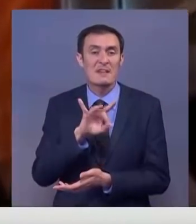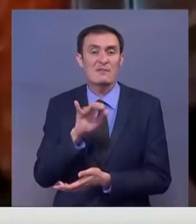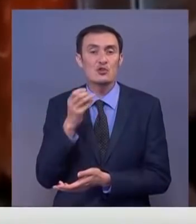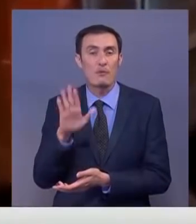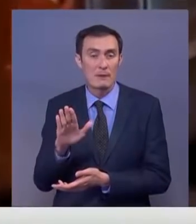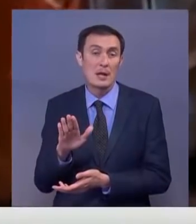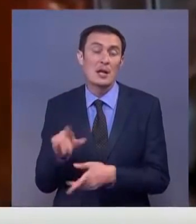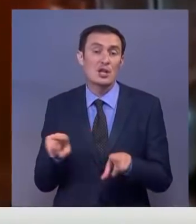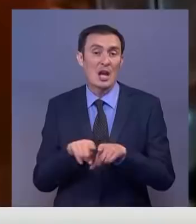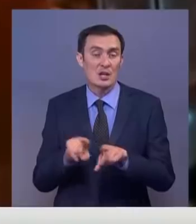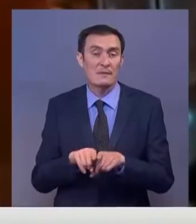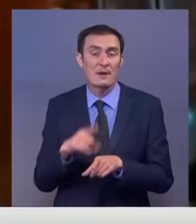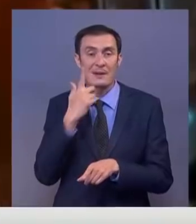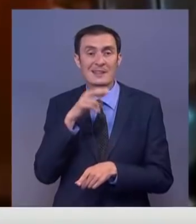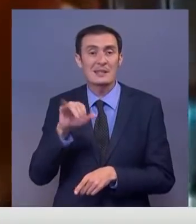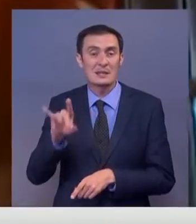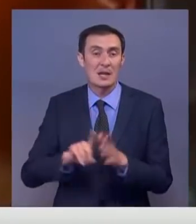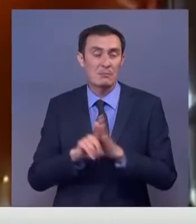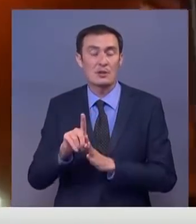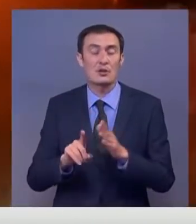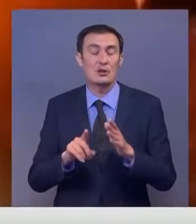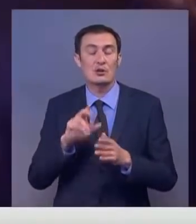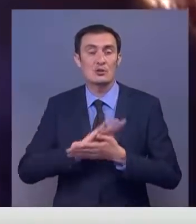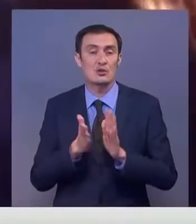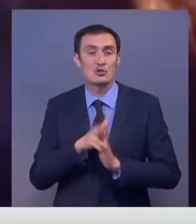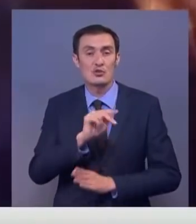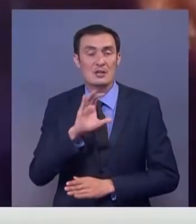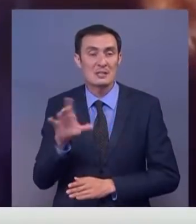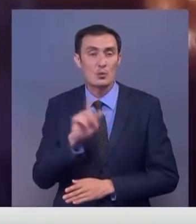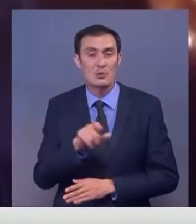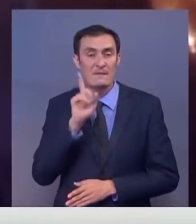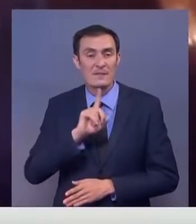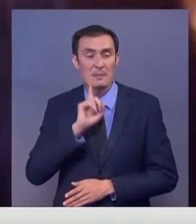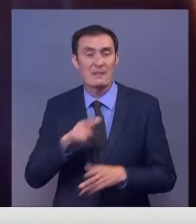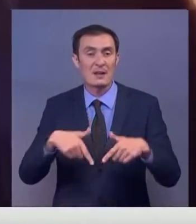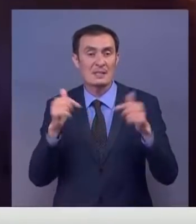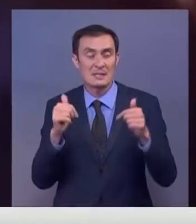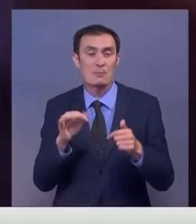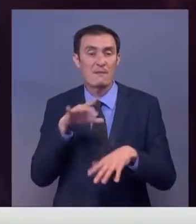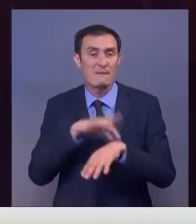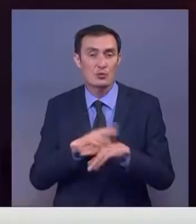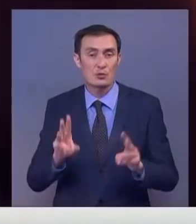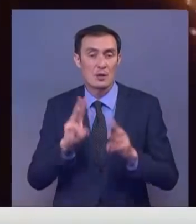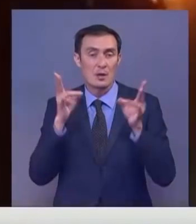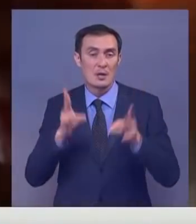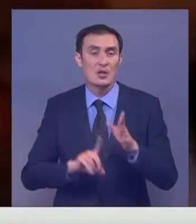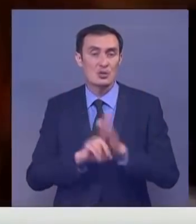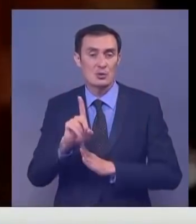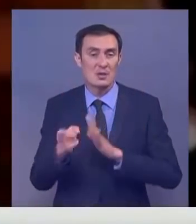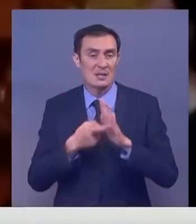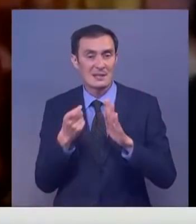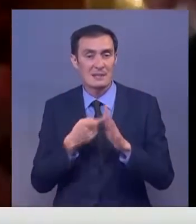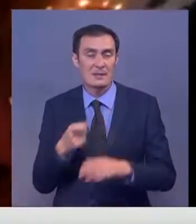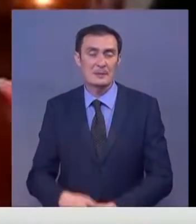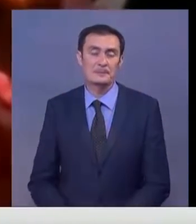Первышов. Кроме того, в Краснодаре введен режим локальной ЧС. Всех жильцов разместили временно в гостинице. По факту происшествия началось расследование.